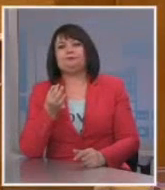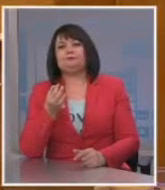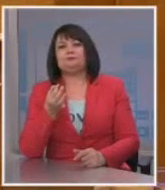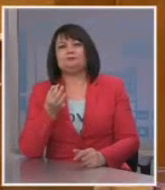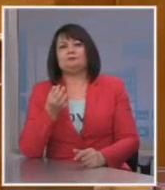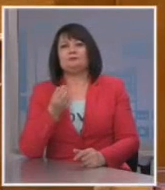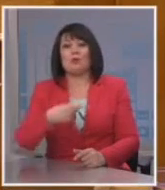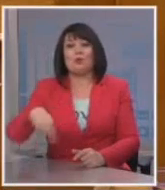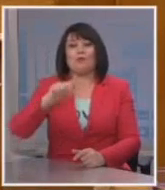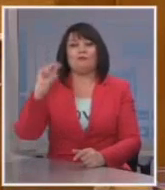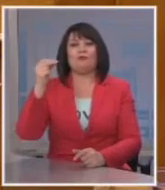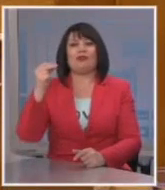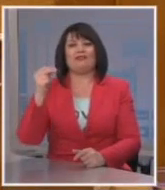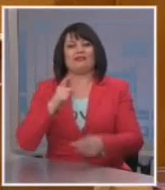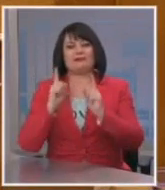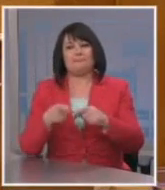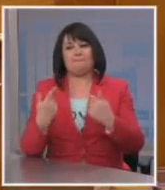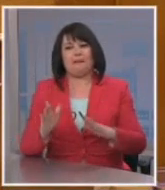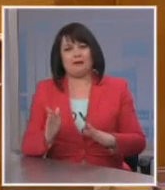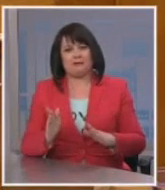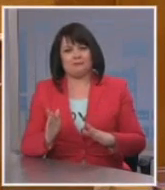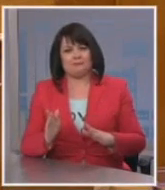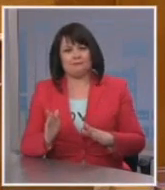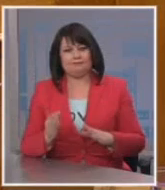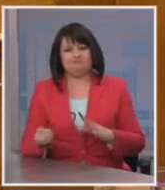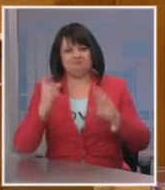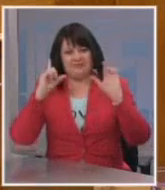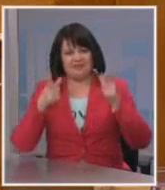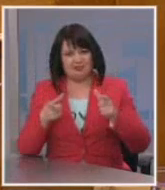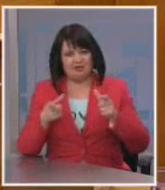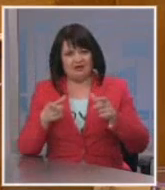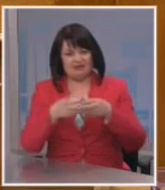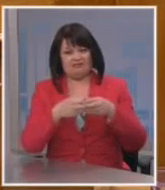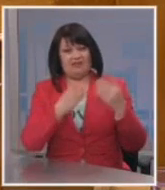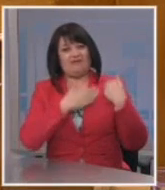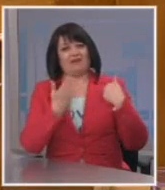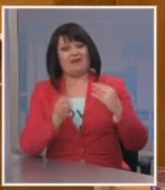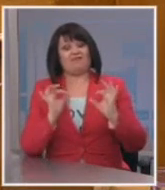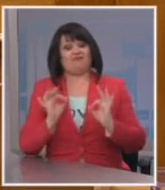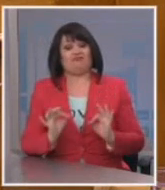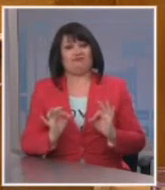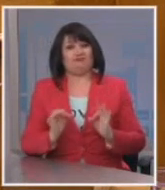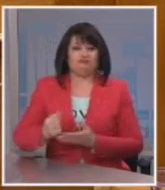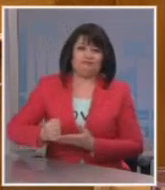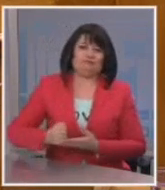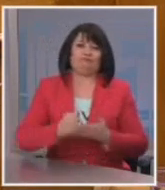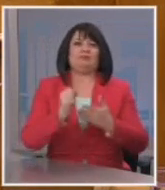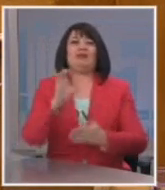Όλοι οι βουλευτές αποφάσισαν ότι η Νέα Δημοκρατία ως παράταξη ευθύνης και συνέπειας στηρίζει την